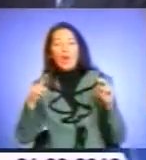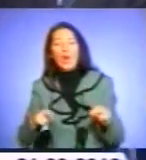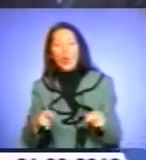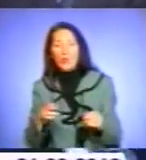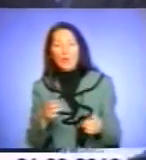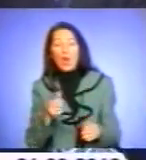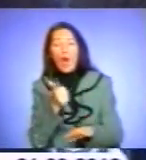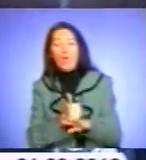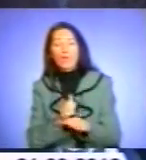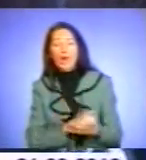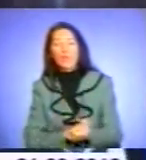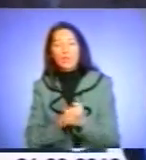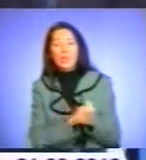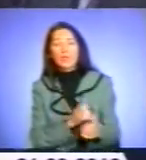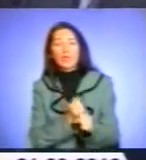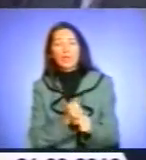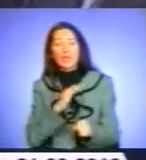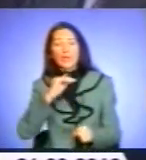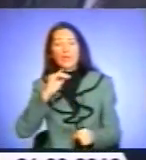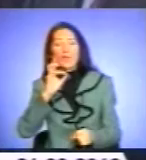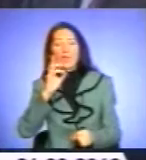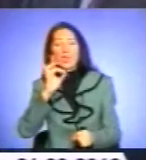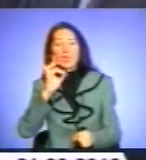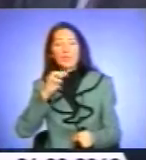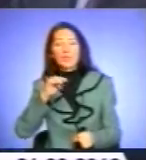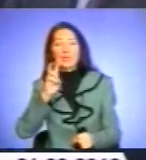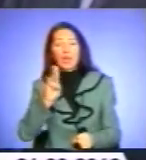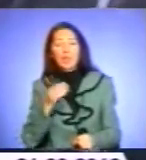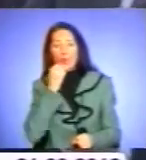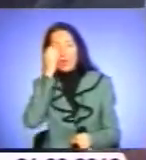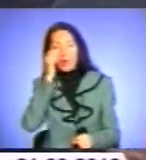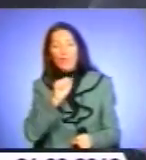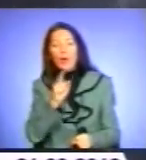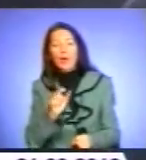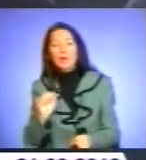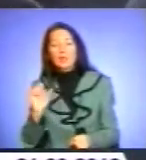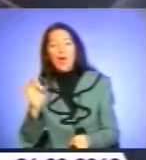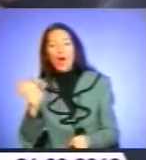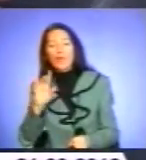Федерації роботодавців України Дмитро Фіртеш подякував Миколі Азарову за розуміння.